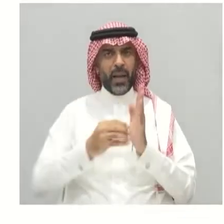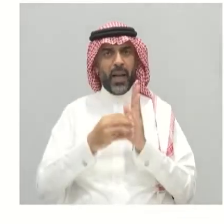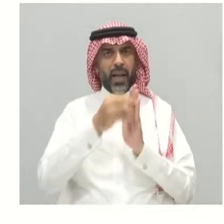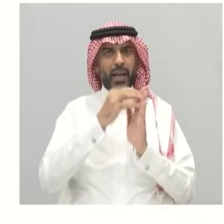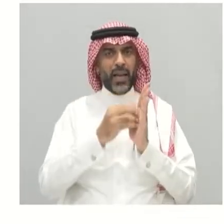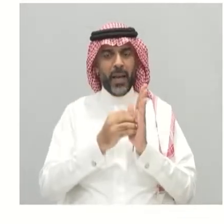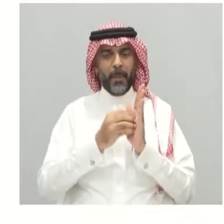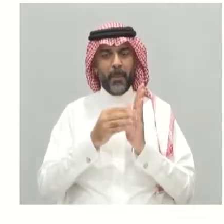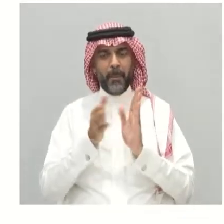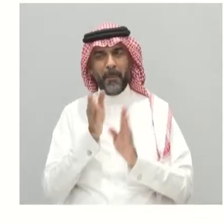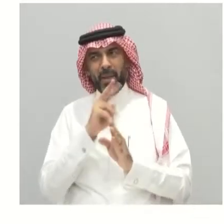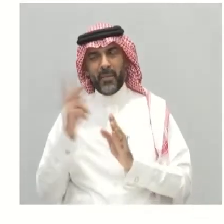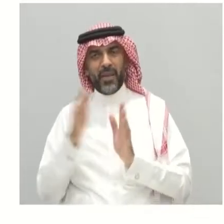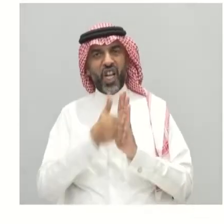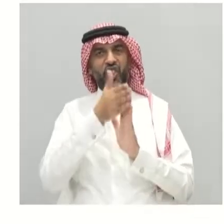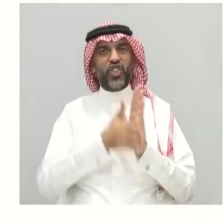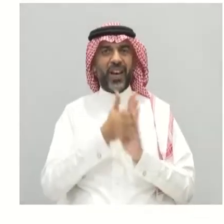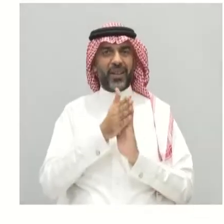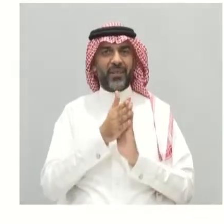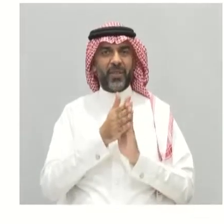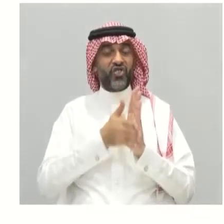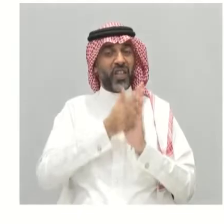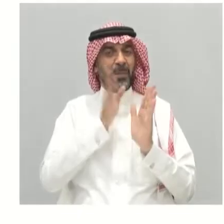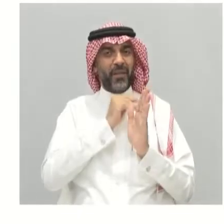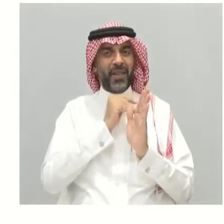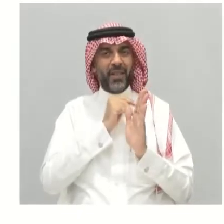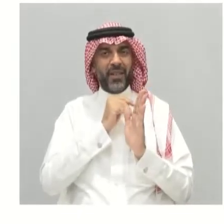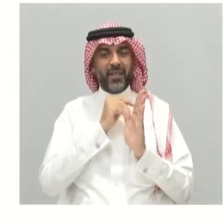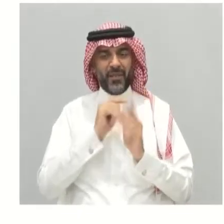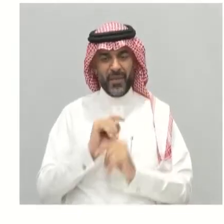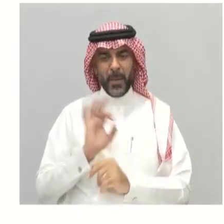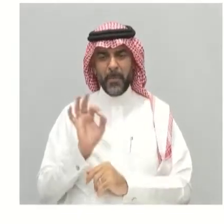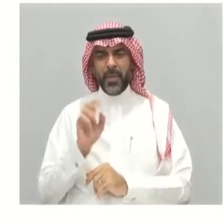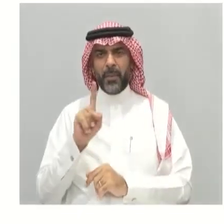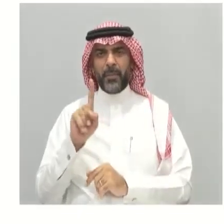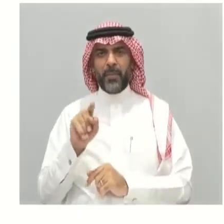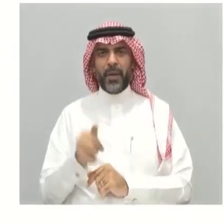بدلا من الجدار ماذا الخلوي اي تشبه البرامسيوم